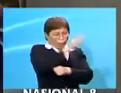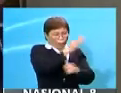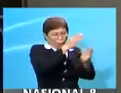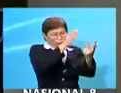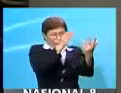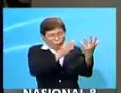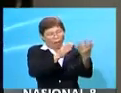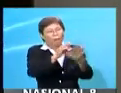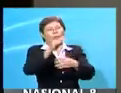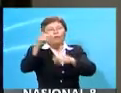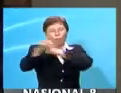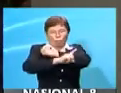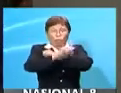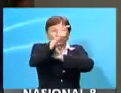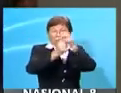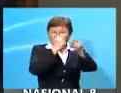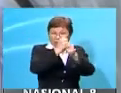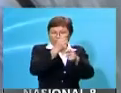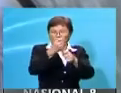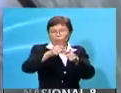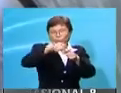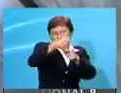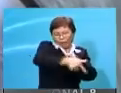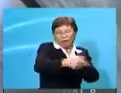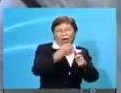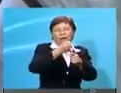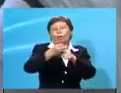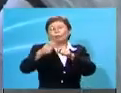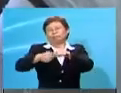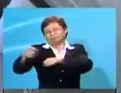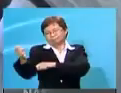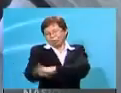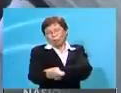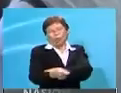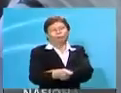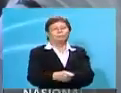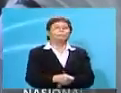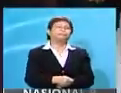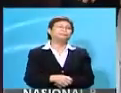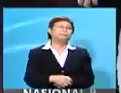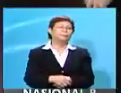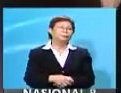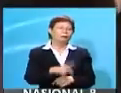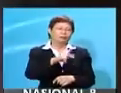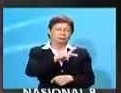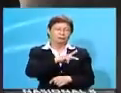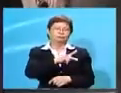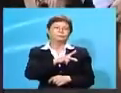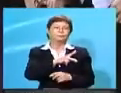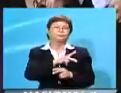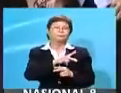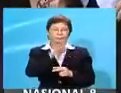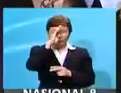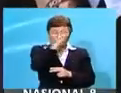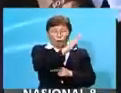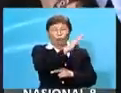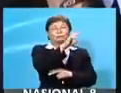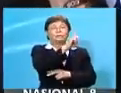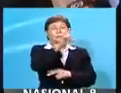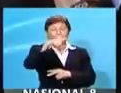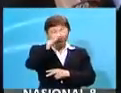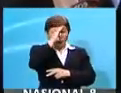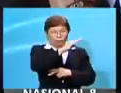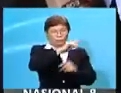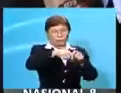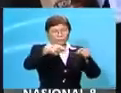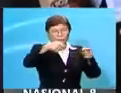penjara hingga a tahun denda atau sebatan ketua unit pendakwaan Ahmad tariruddin Mohamad Salleh berkata kesemua tertuduh diikat jamin